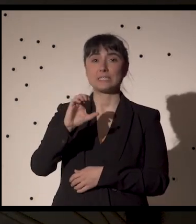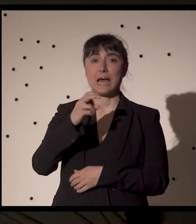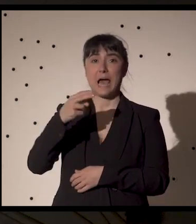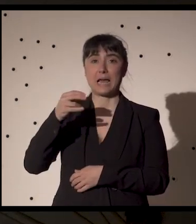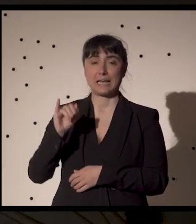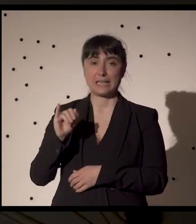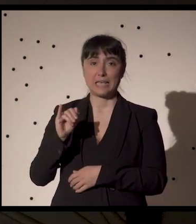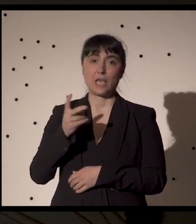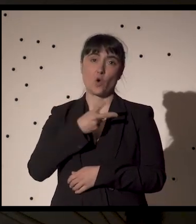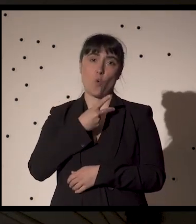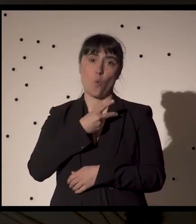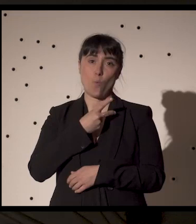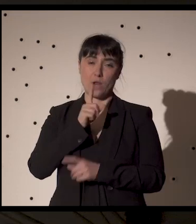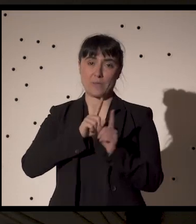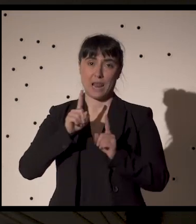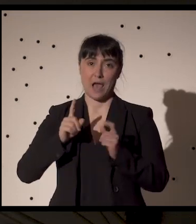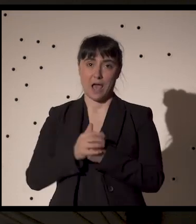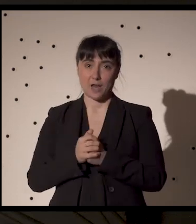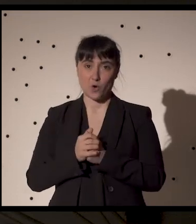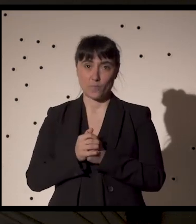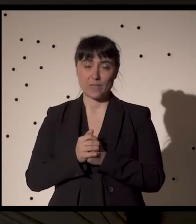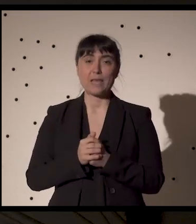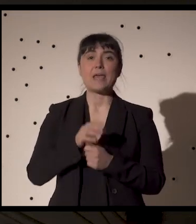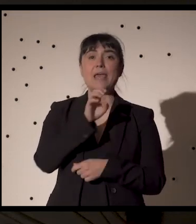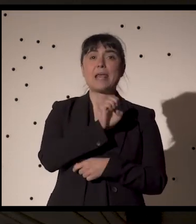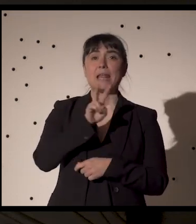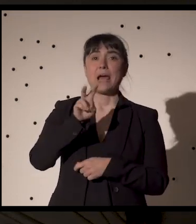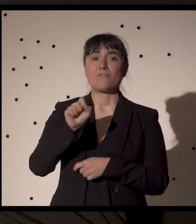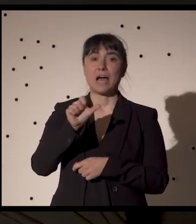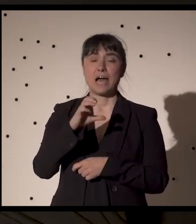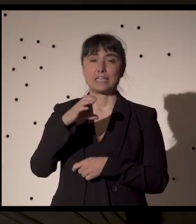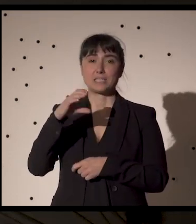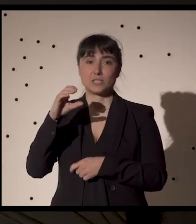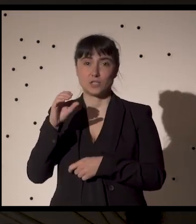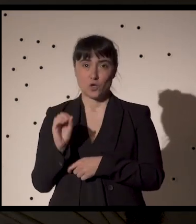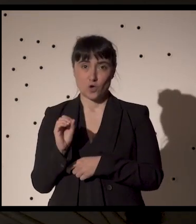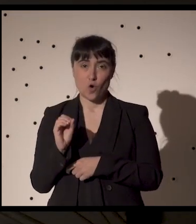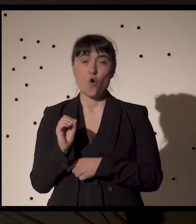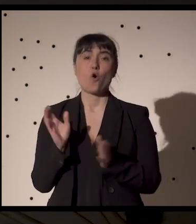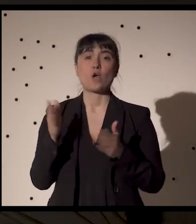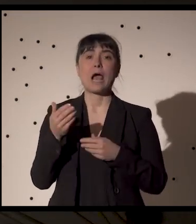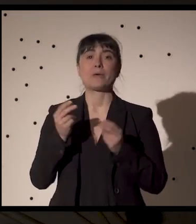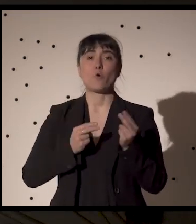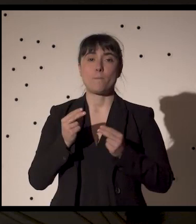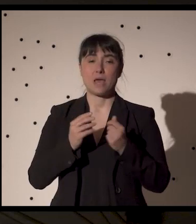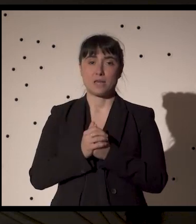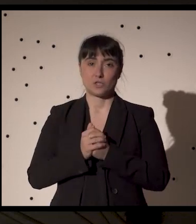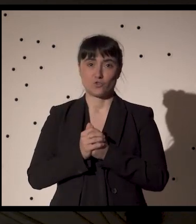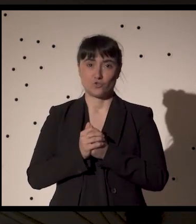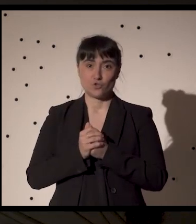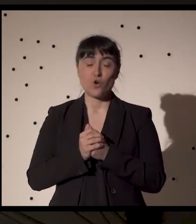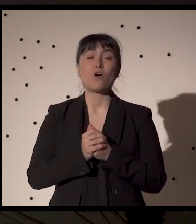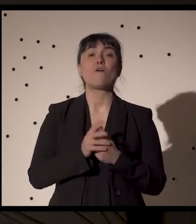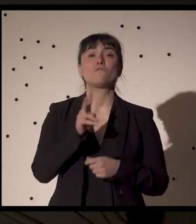segretaria generale della Camera di Commercio Elena Vasco e la professoressa Claudia sorlini vice presidente della